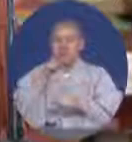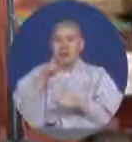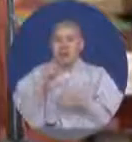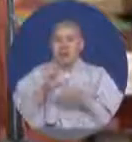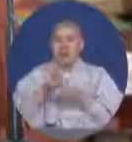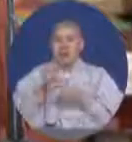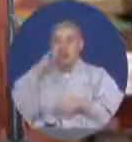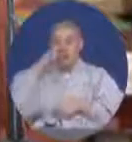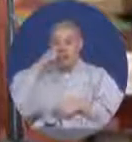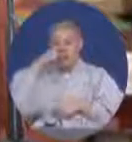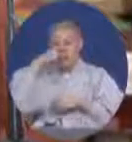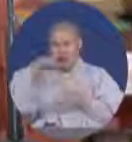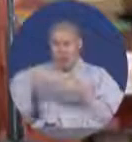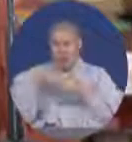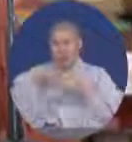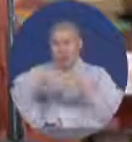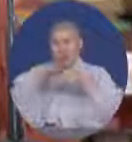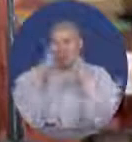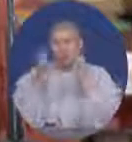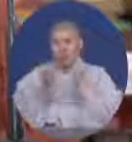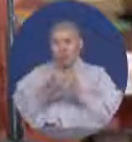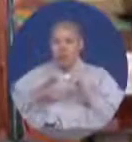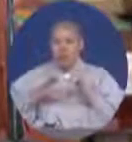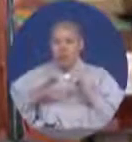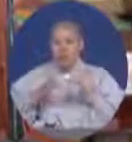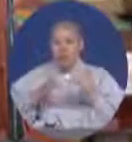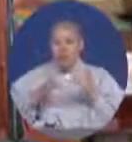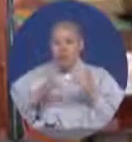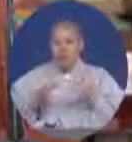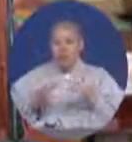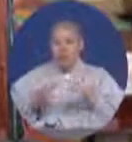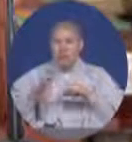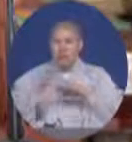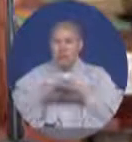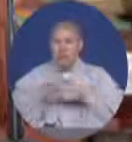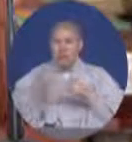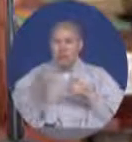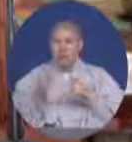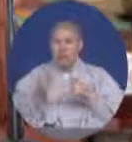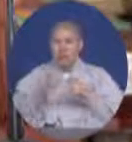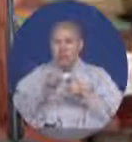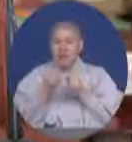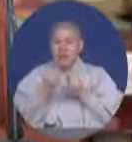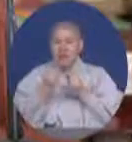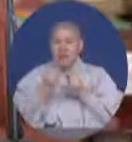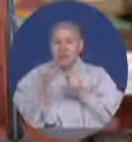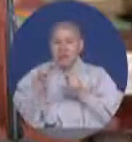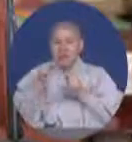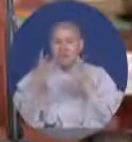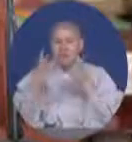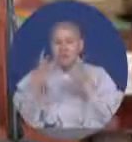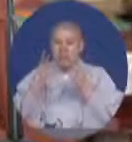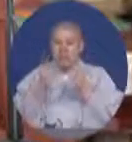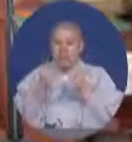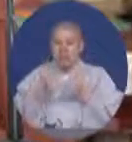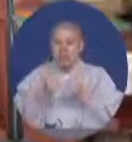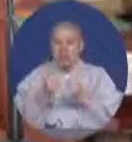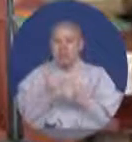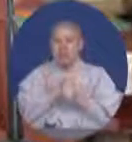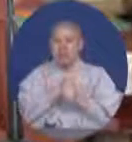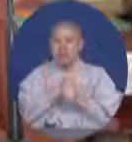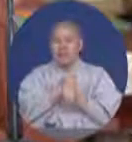티끌 속에 온 세상을 다 담듯이 무진장으로 펼쳐지는 그 예배가